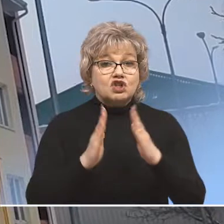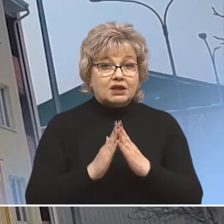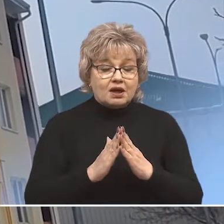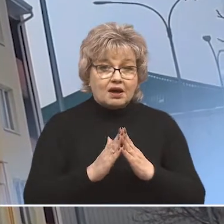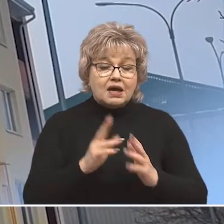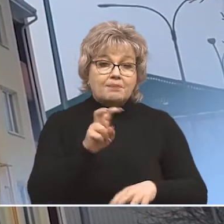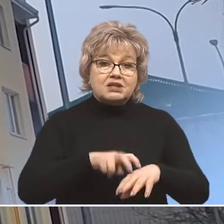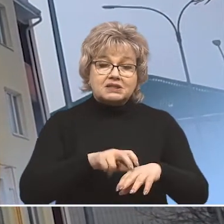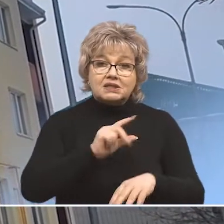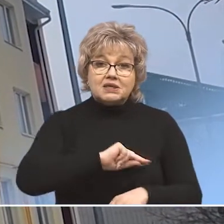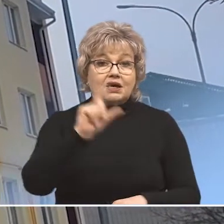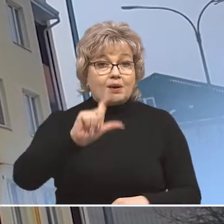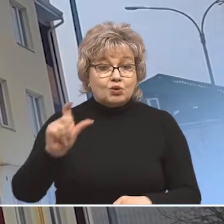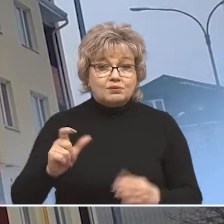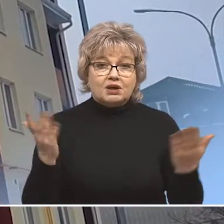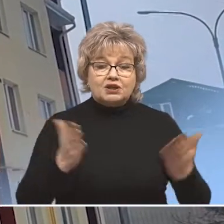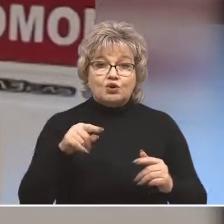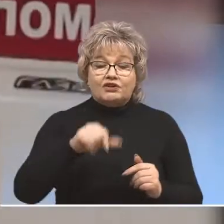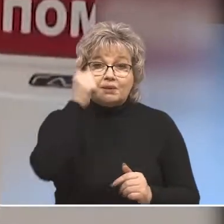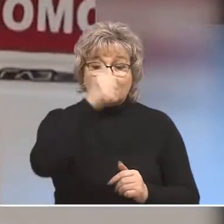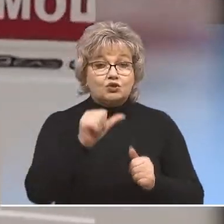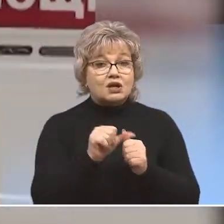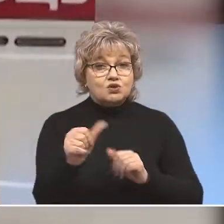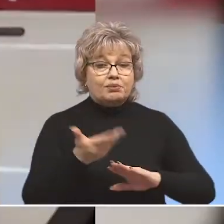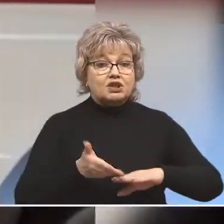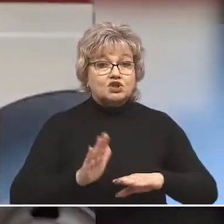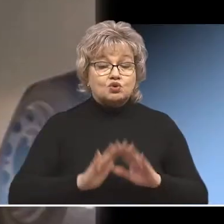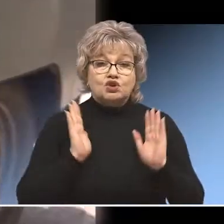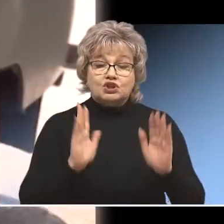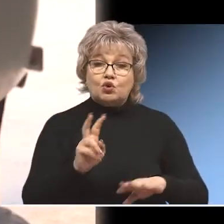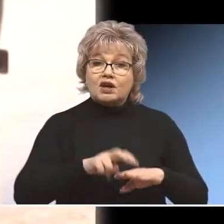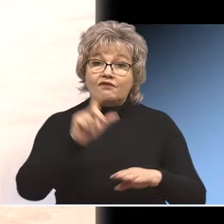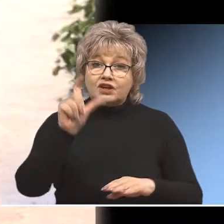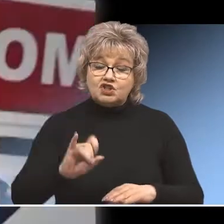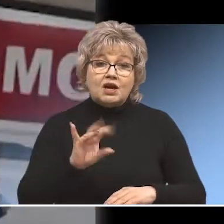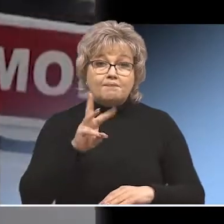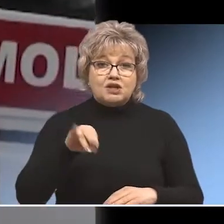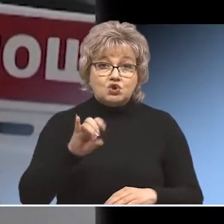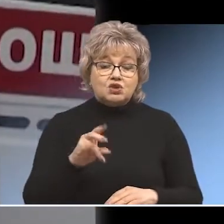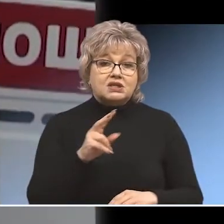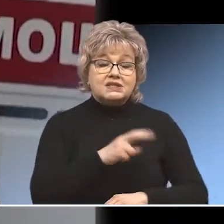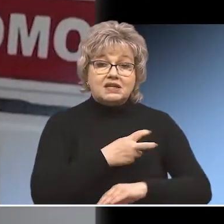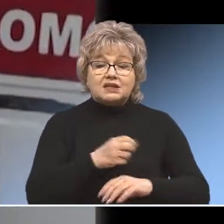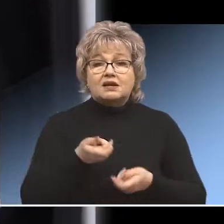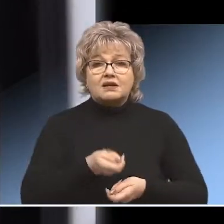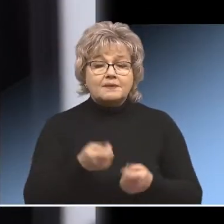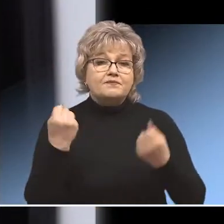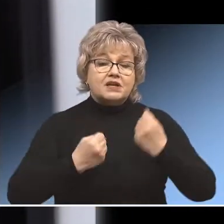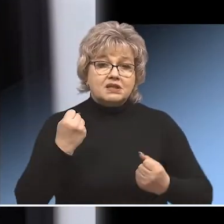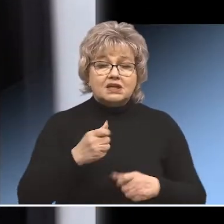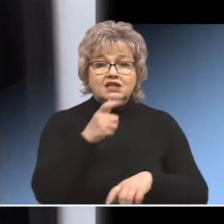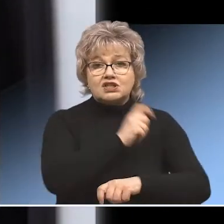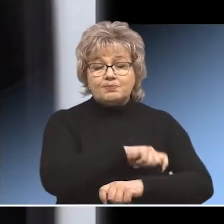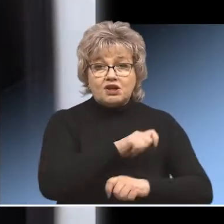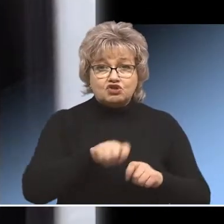аварийного жилья и для медицинских работников, которым в этом году особенно тяжело. Не только врачи, но и медсестры, санитарки, водители,